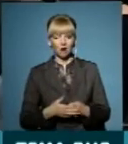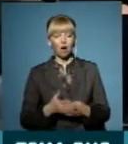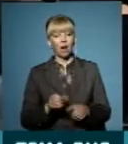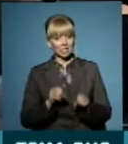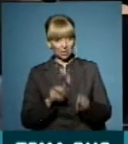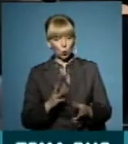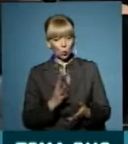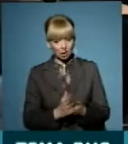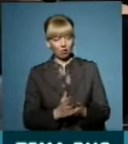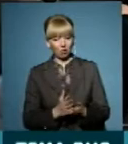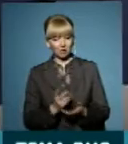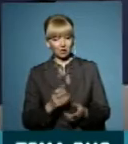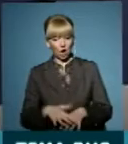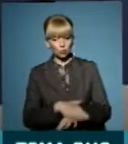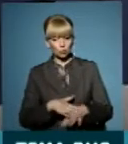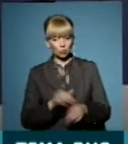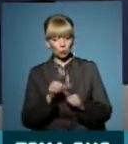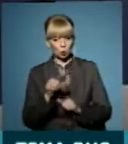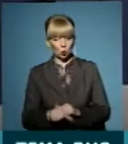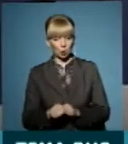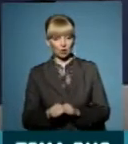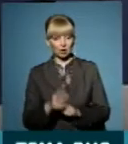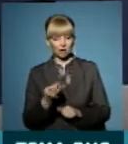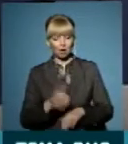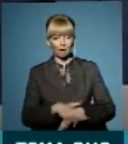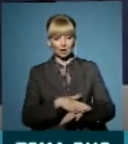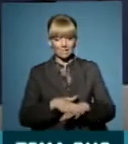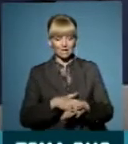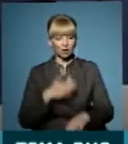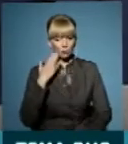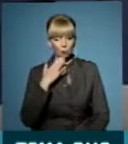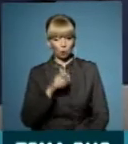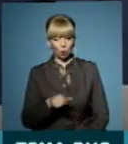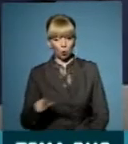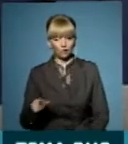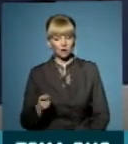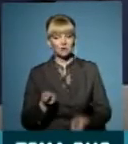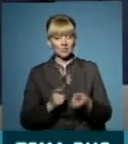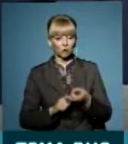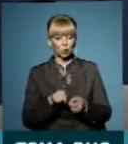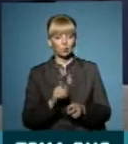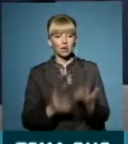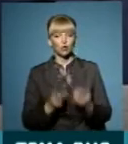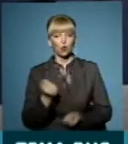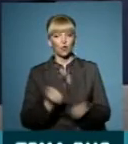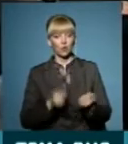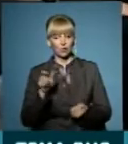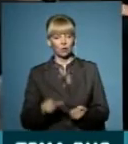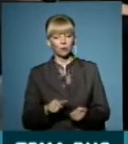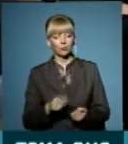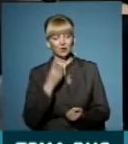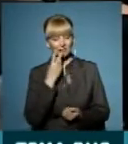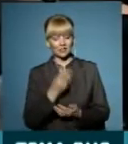для суспільства, зокрема для населення Буковини, в зв'язку з тим, що якщо водій... Несе, так.